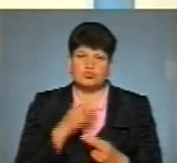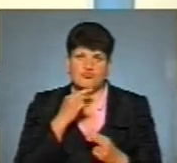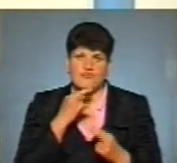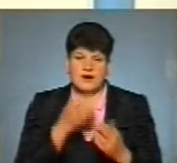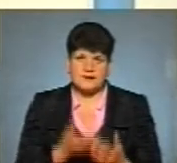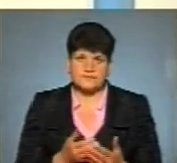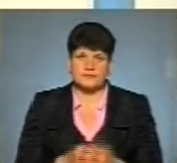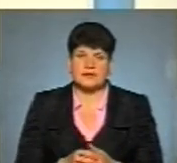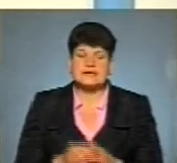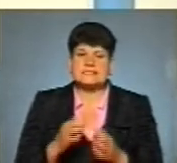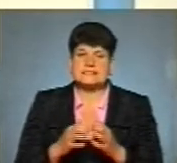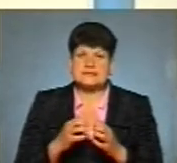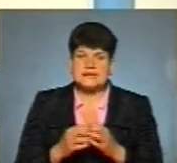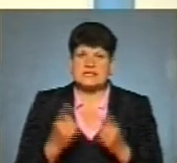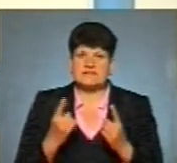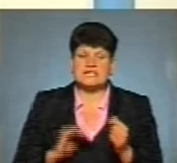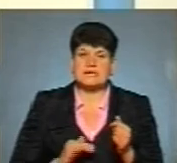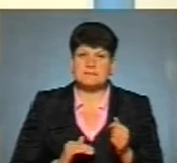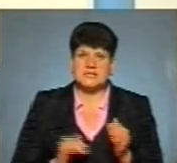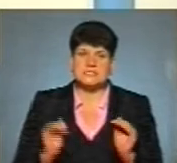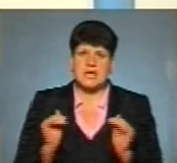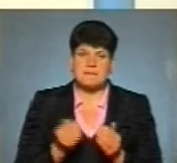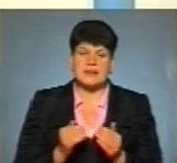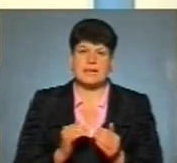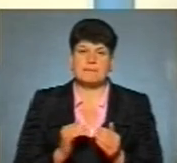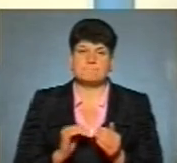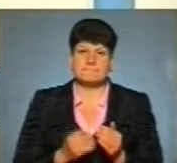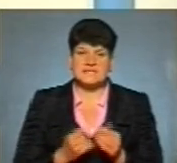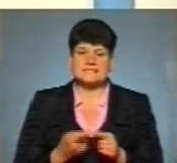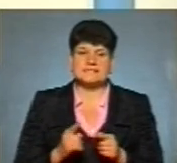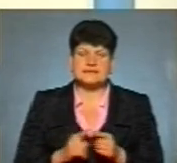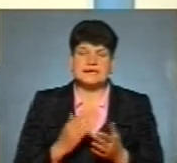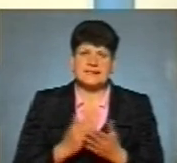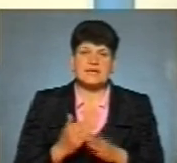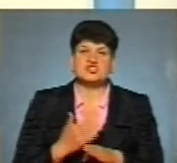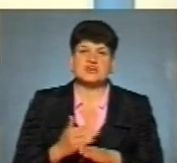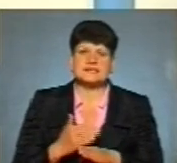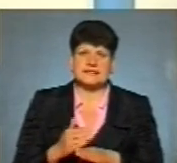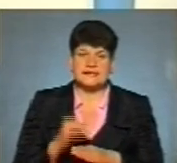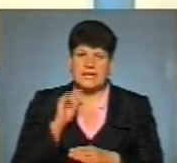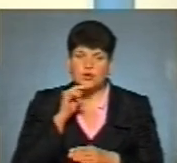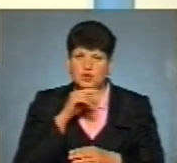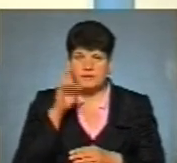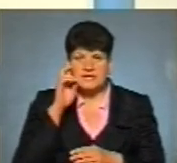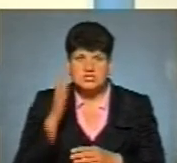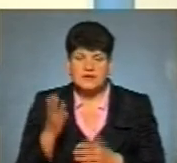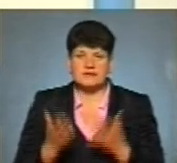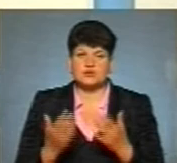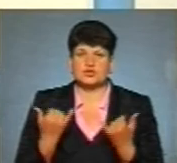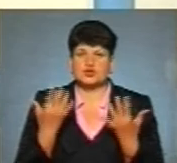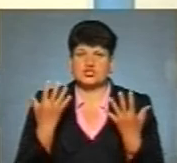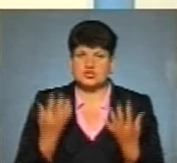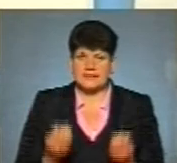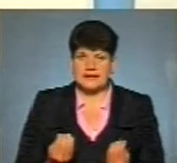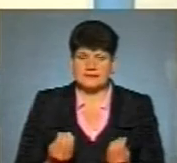що середній і великий бізнес, і малий бізнес – це є частинки економіки держави. Якщо на сьогоднішній